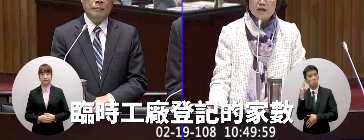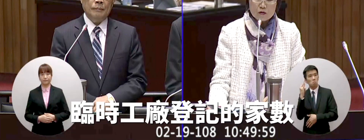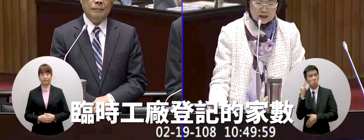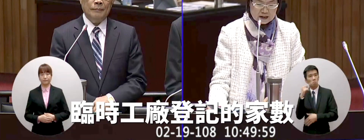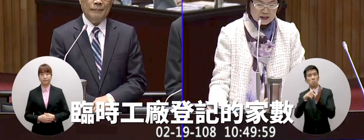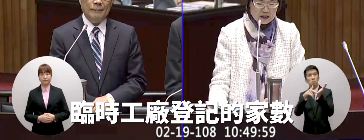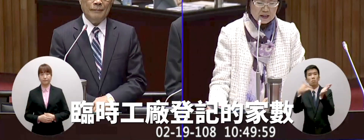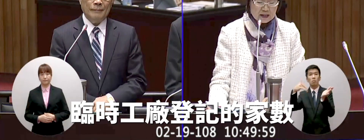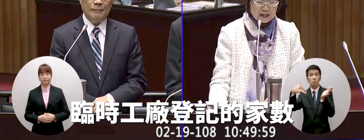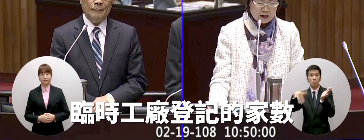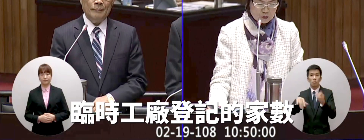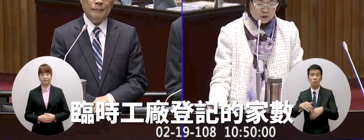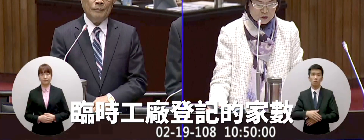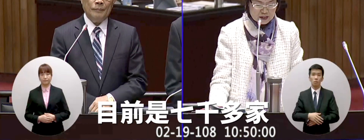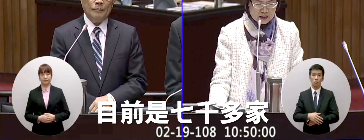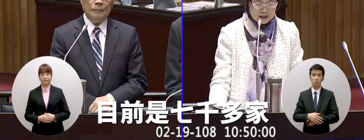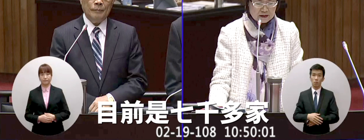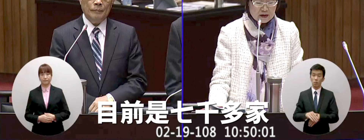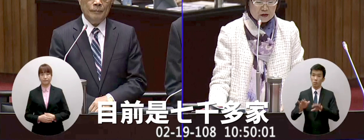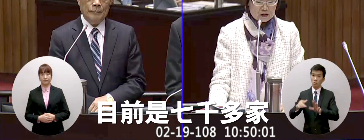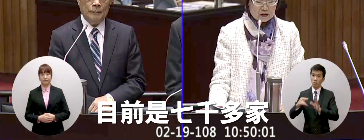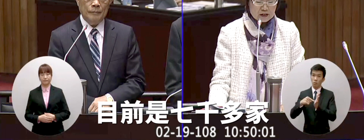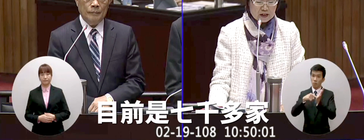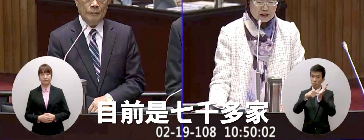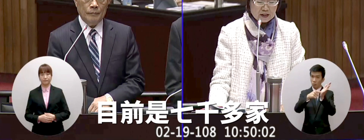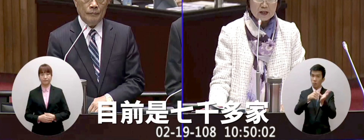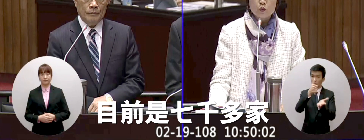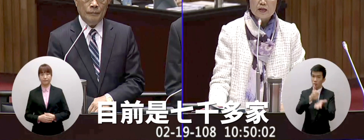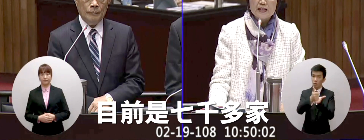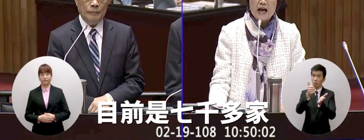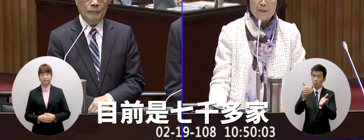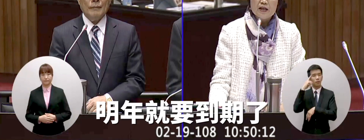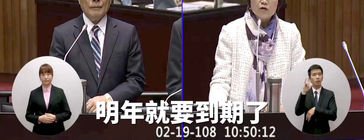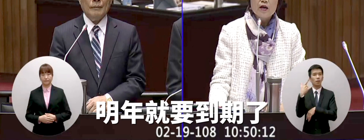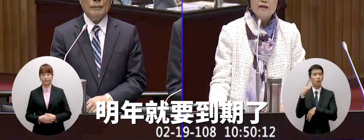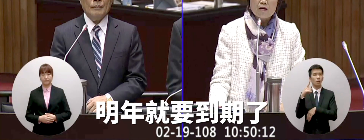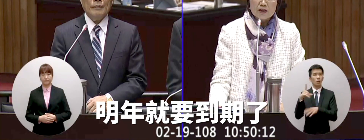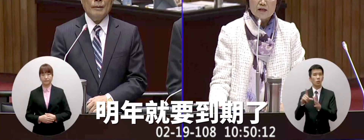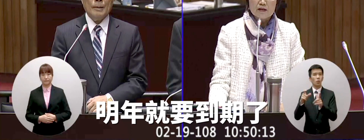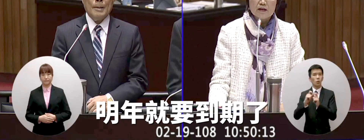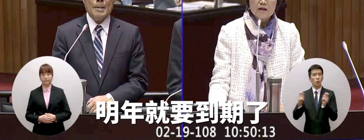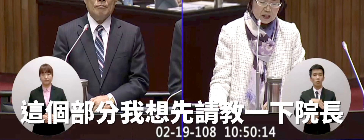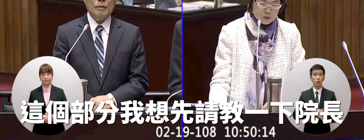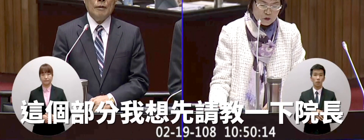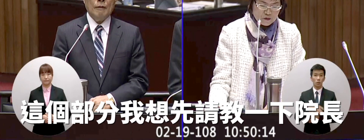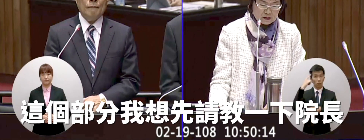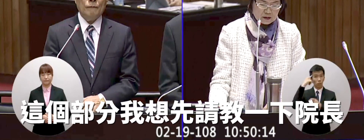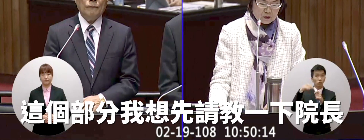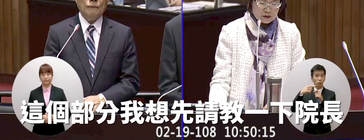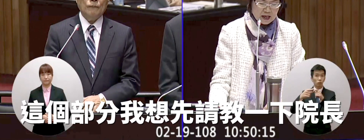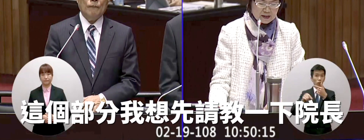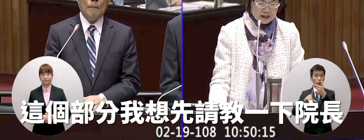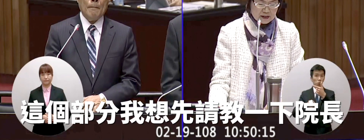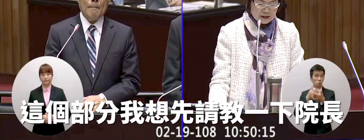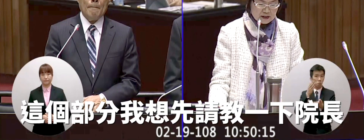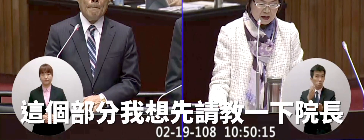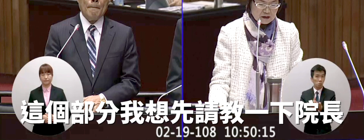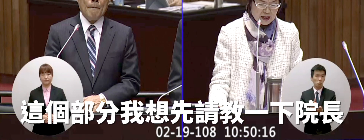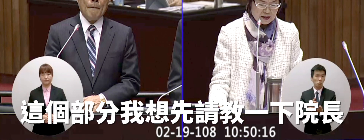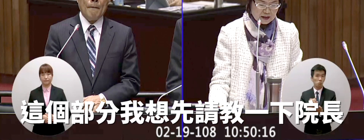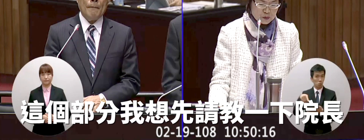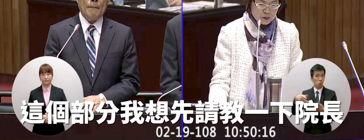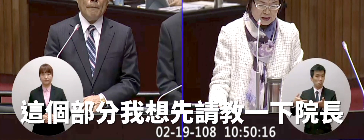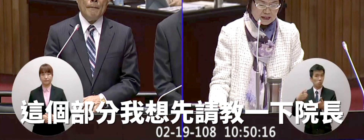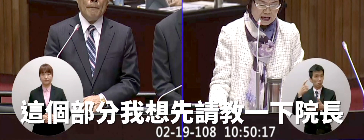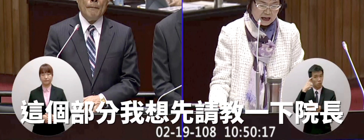要。临时工厂登记的家数目前是7000多家，明年就要到期了。在这个部分，我想先请